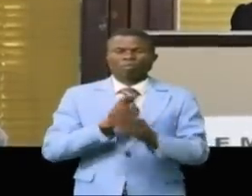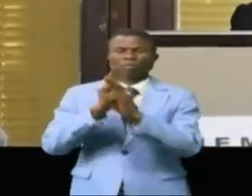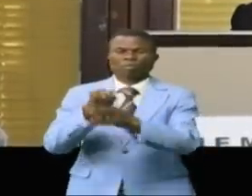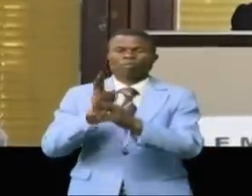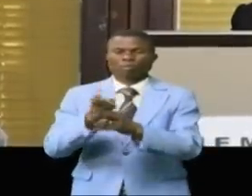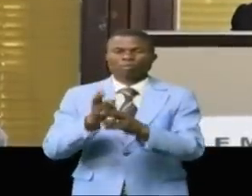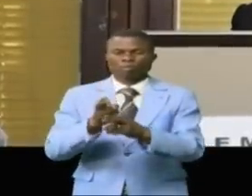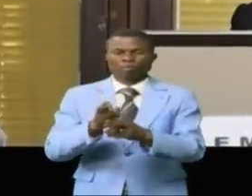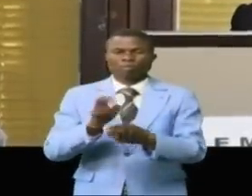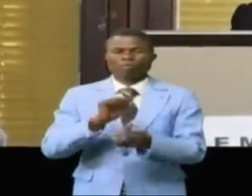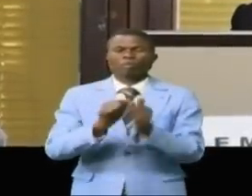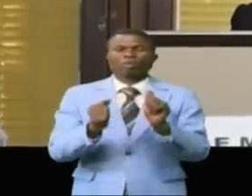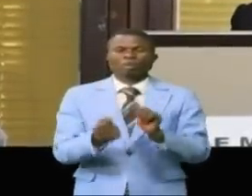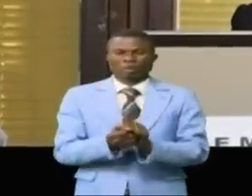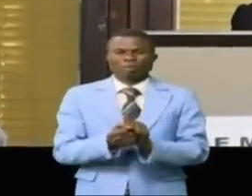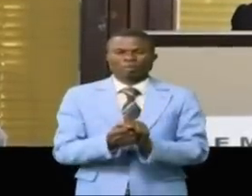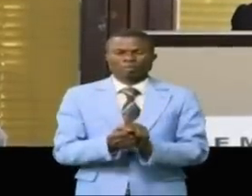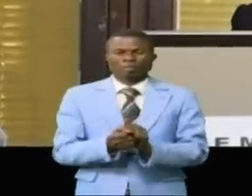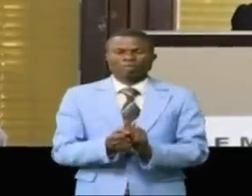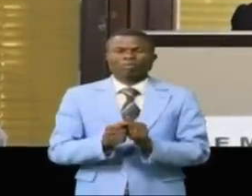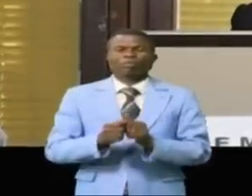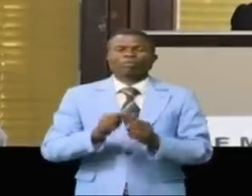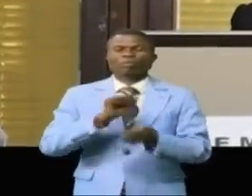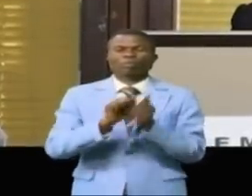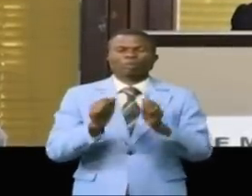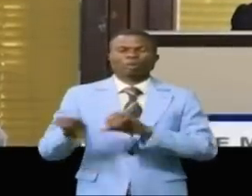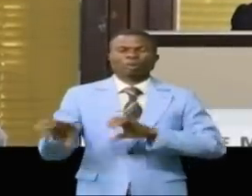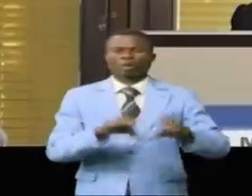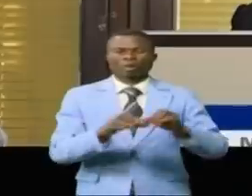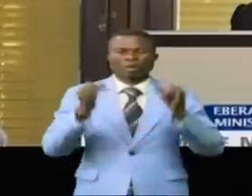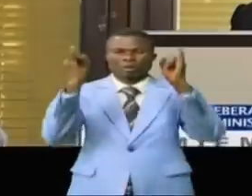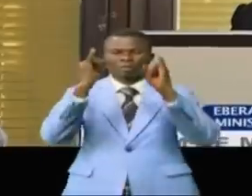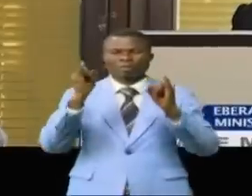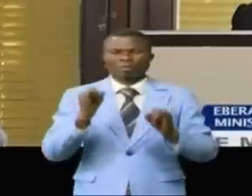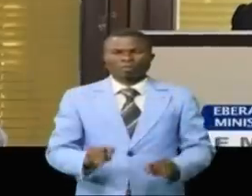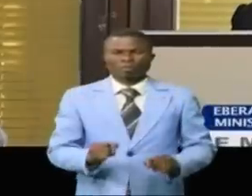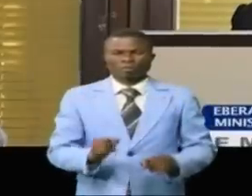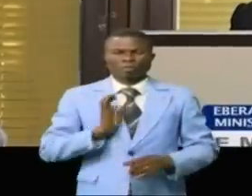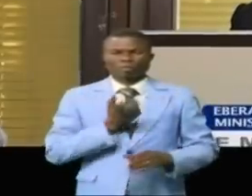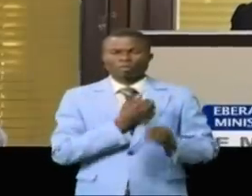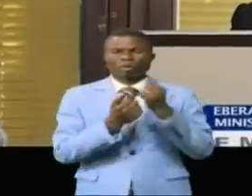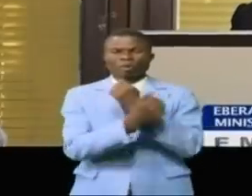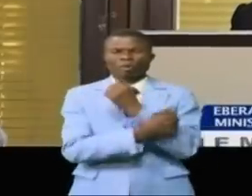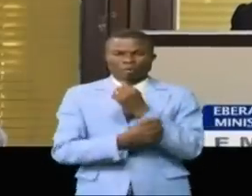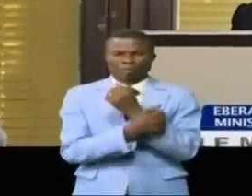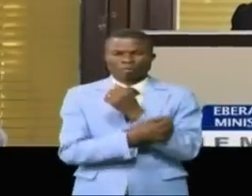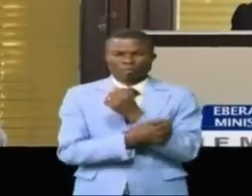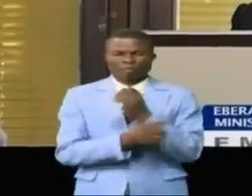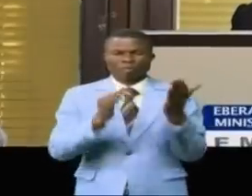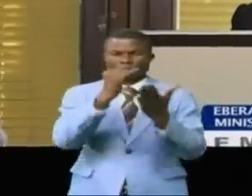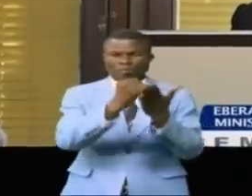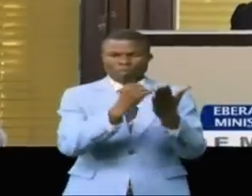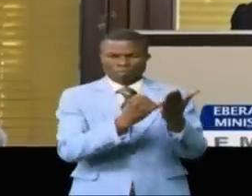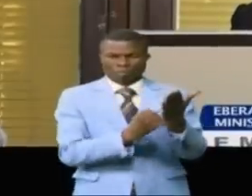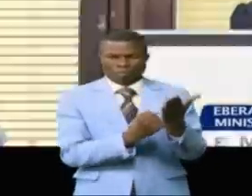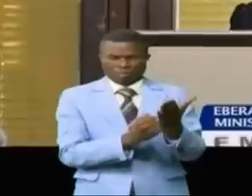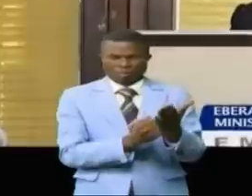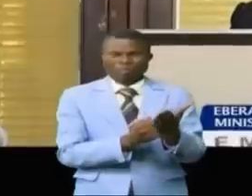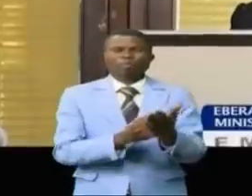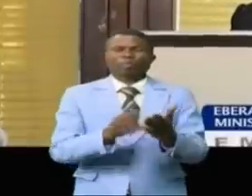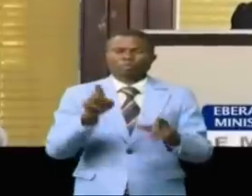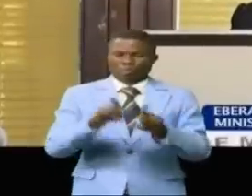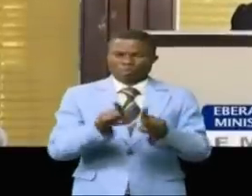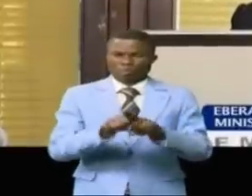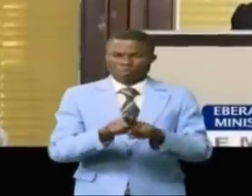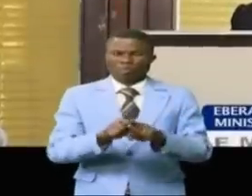lieux sur la couverture Internet de notre pays et d'identifier par la même occasion